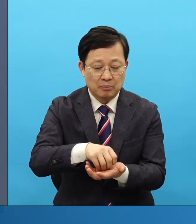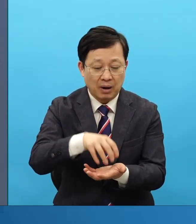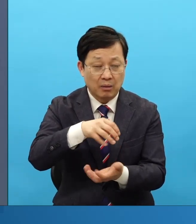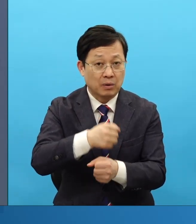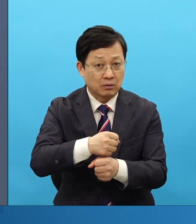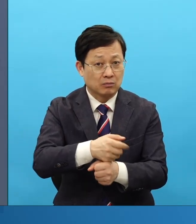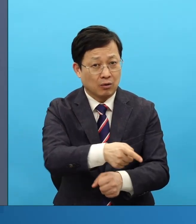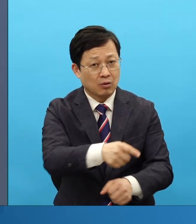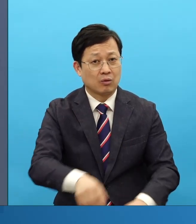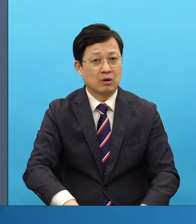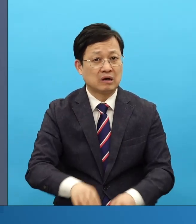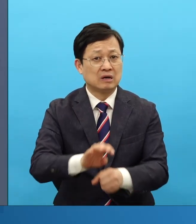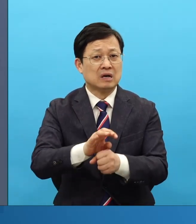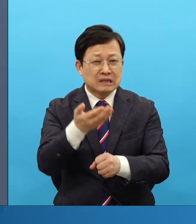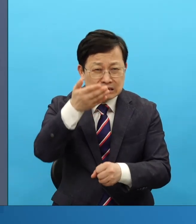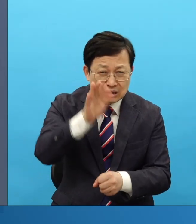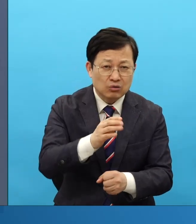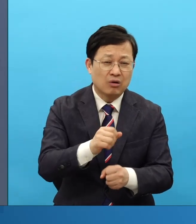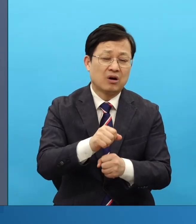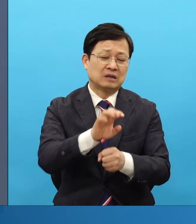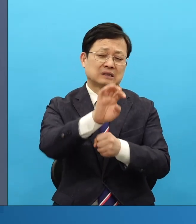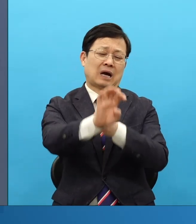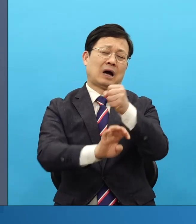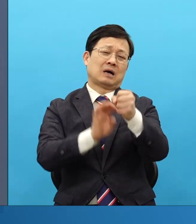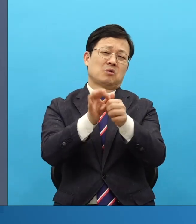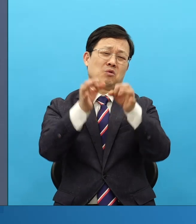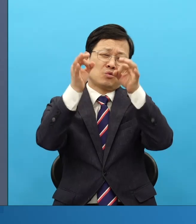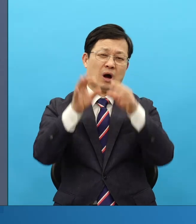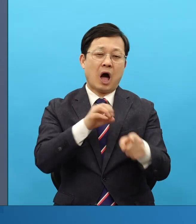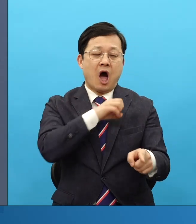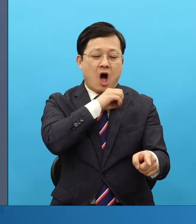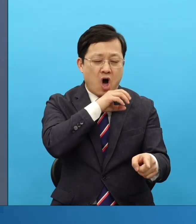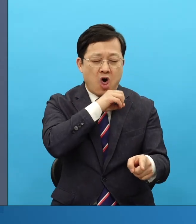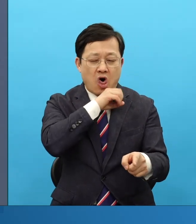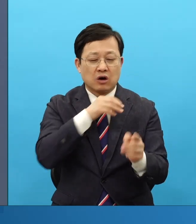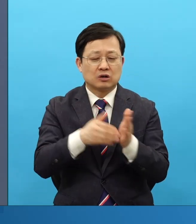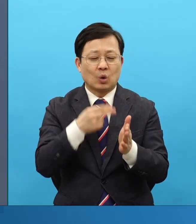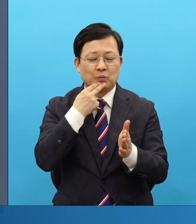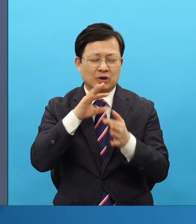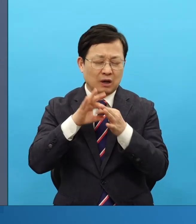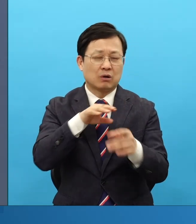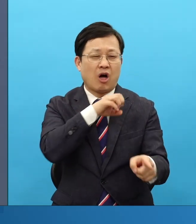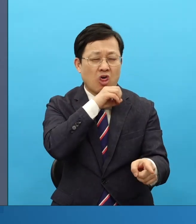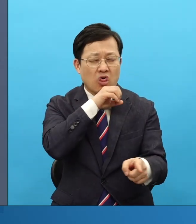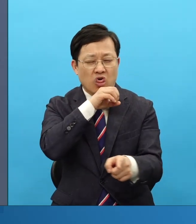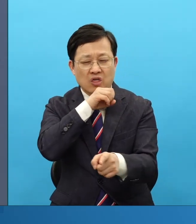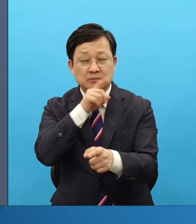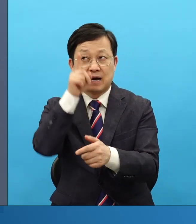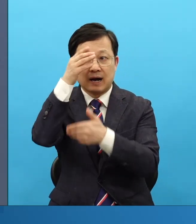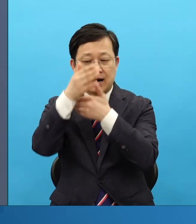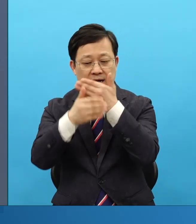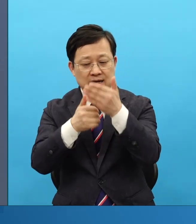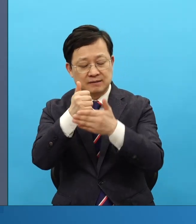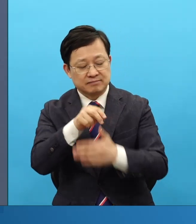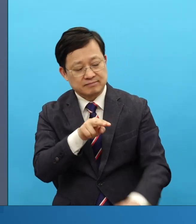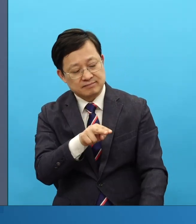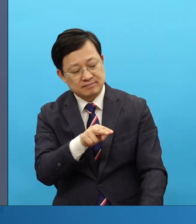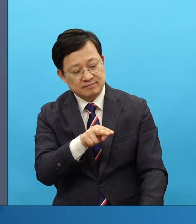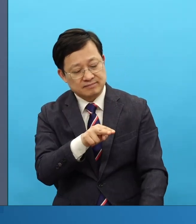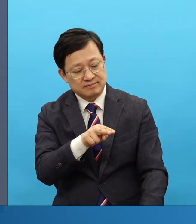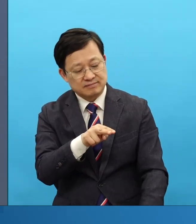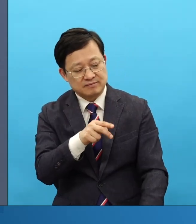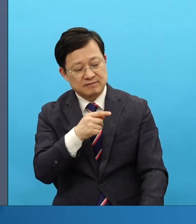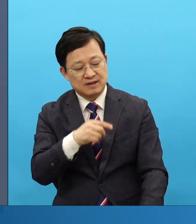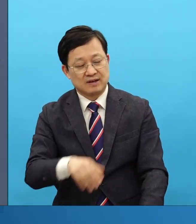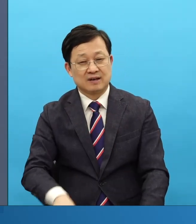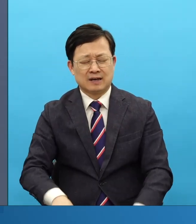막 계속 원망한 겁니다. But for 40 years, they were constantly complaining and grumbling. 싹 다 광야에서 장례식했습니다.